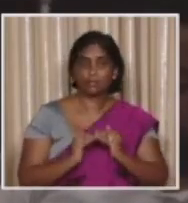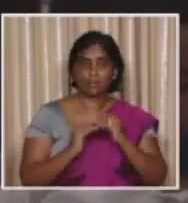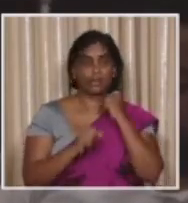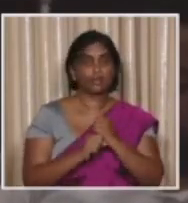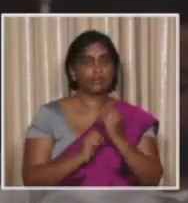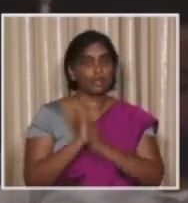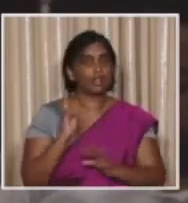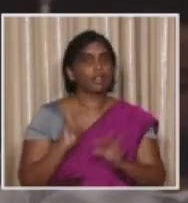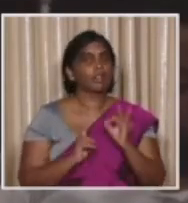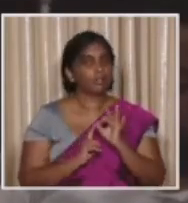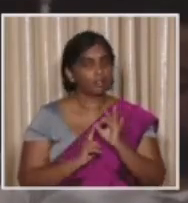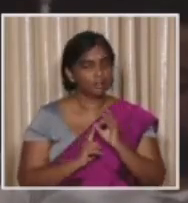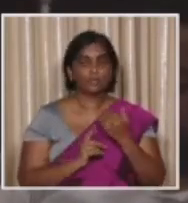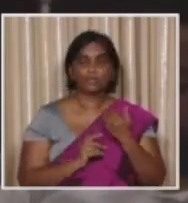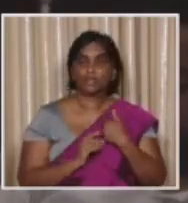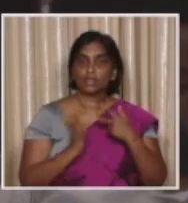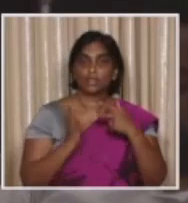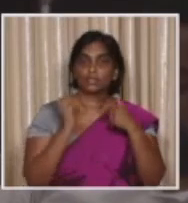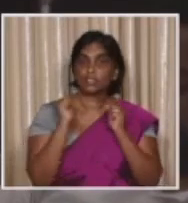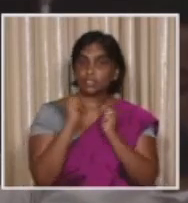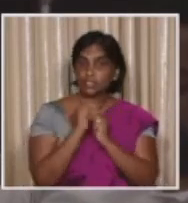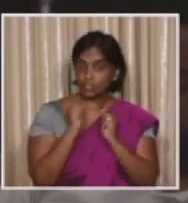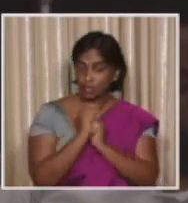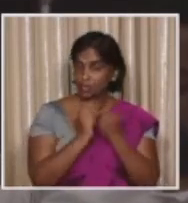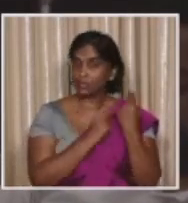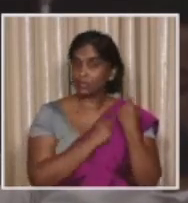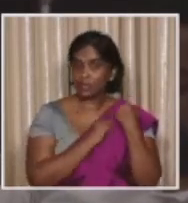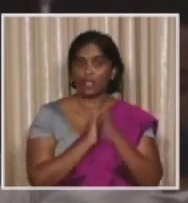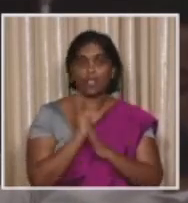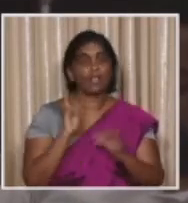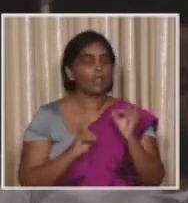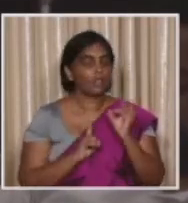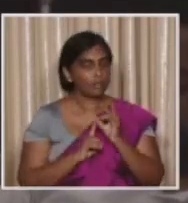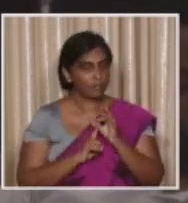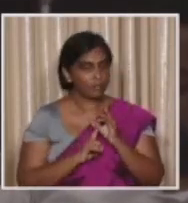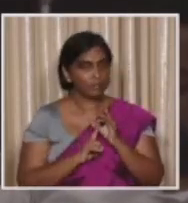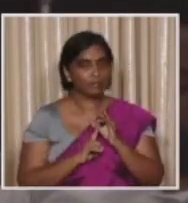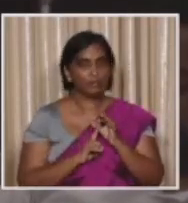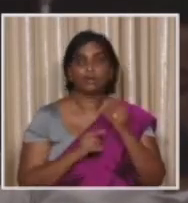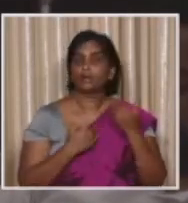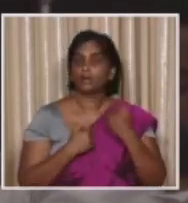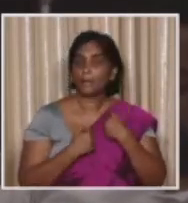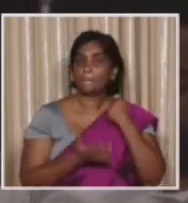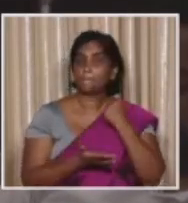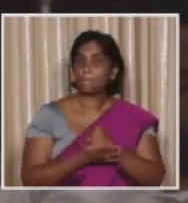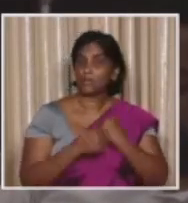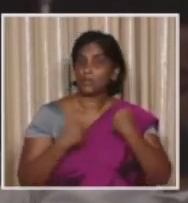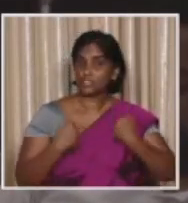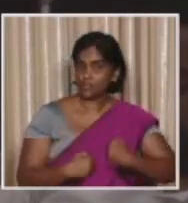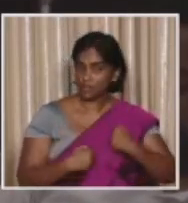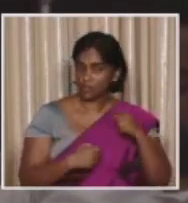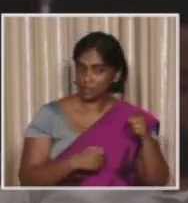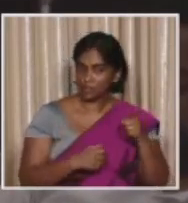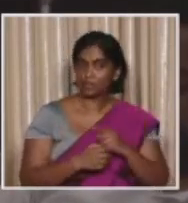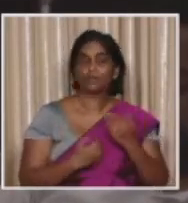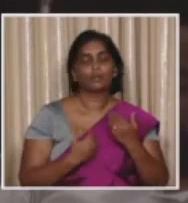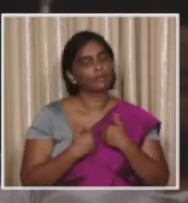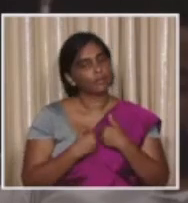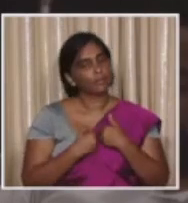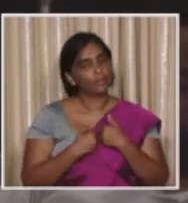රාජ්‍ය අමාත්‍යතුමා, අපේ සමෘද්ධි විෂය භාර අමාත්‍යතුමා, අපේ මහ බැංකුවේ අධිපතිතුමා,